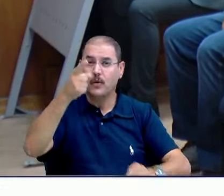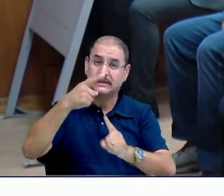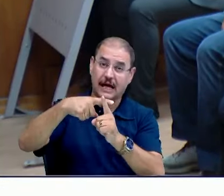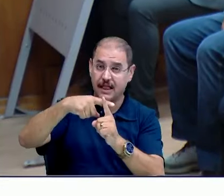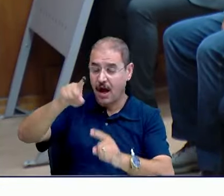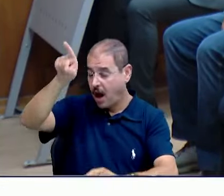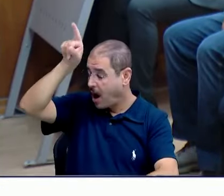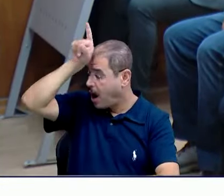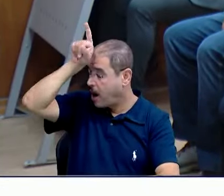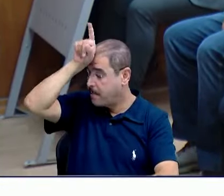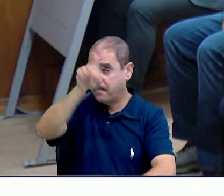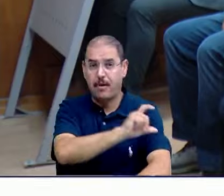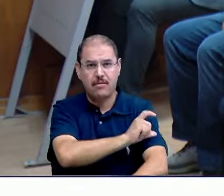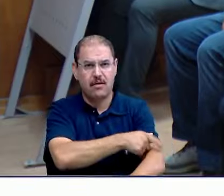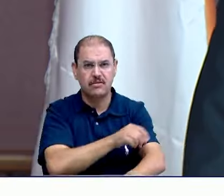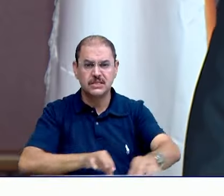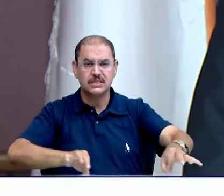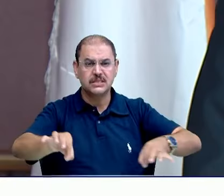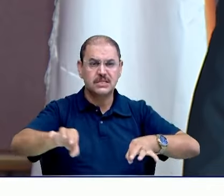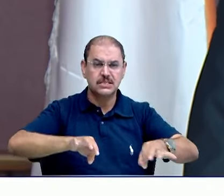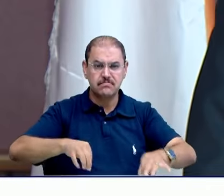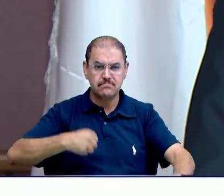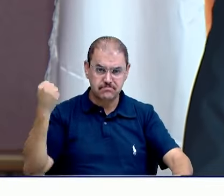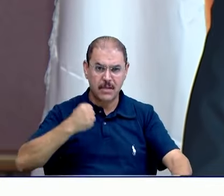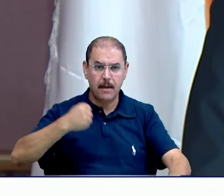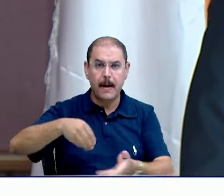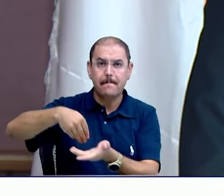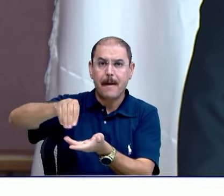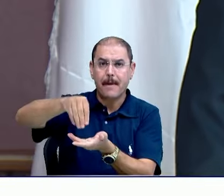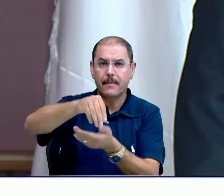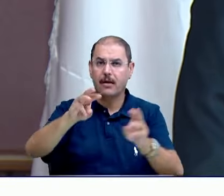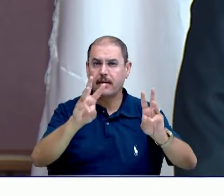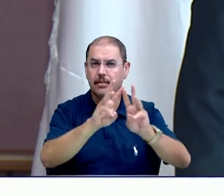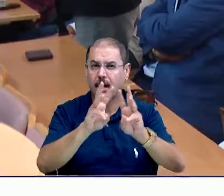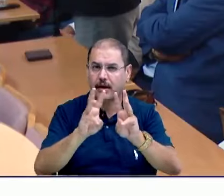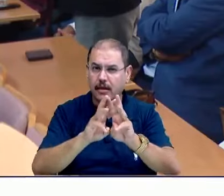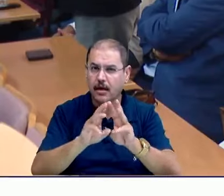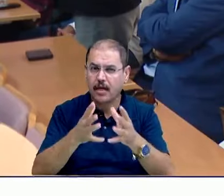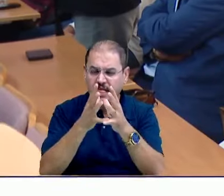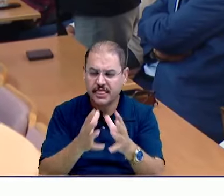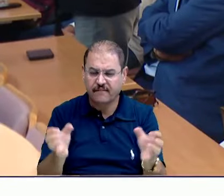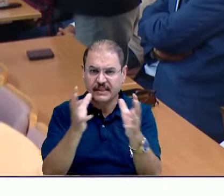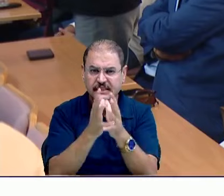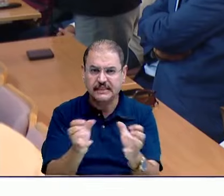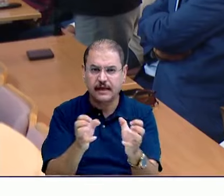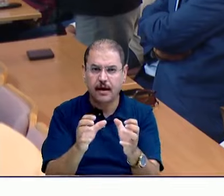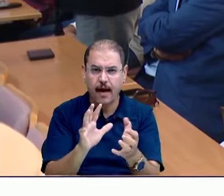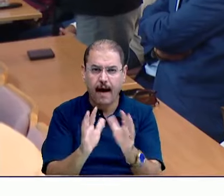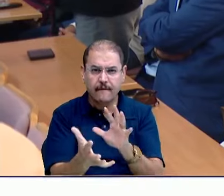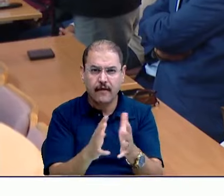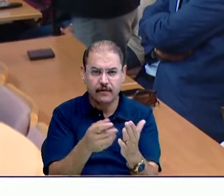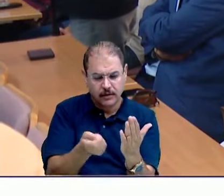قادرين على فهم استراتيجيات وسياسات التسويق الرقمي بالاضافه الى قدرتهم على تحليل البيانات التسويقيه